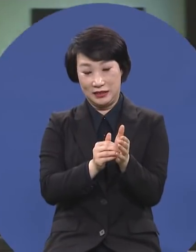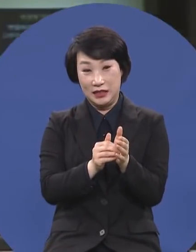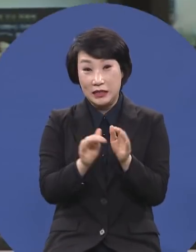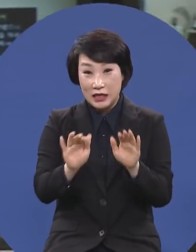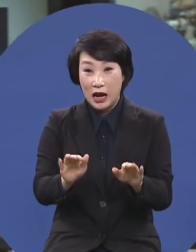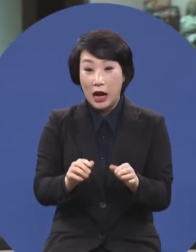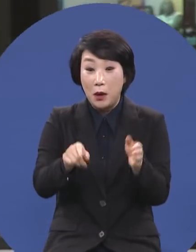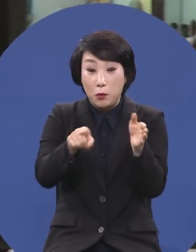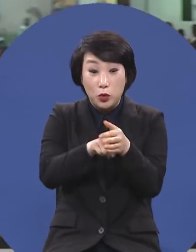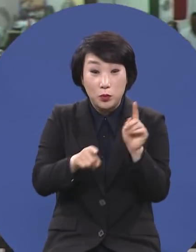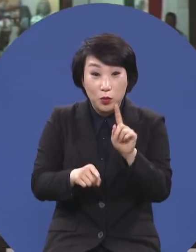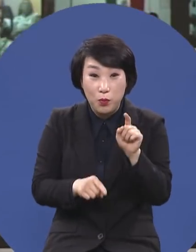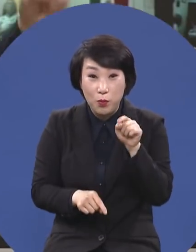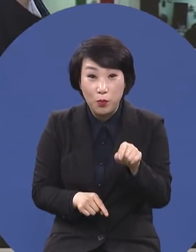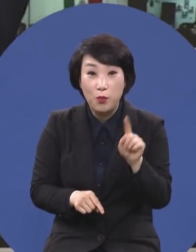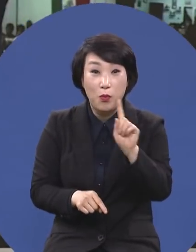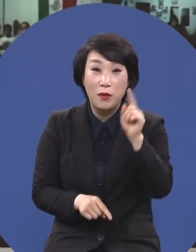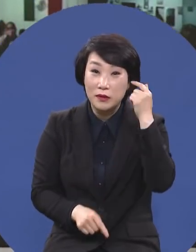어떤 믿음이냐?